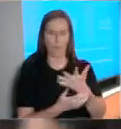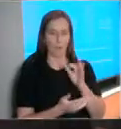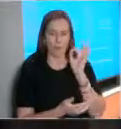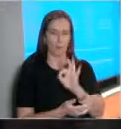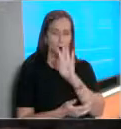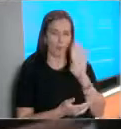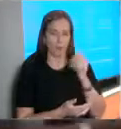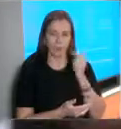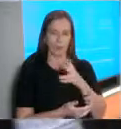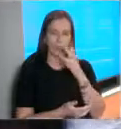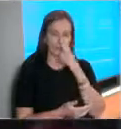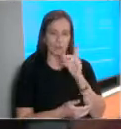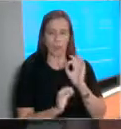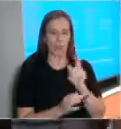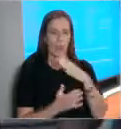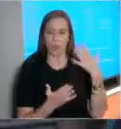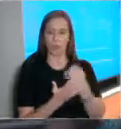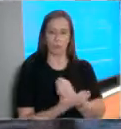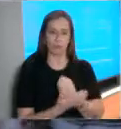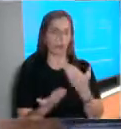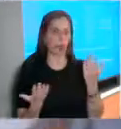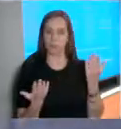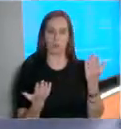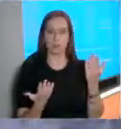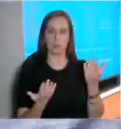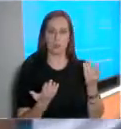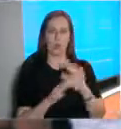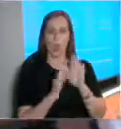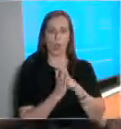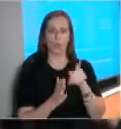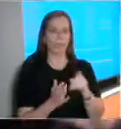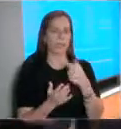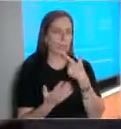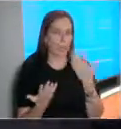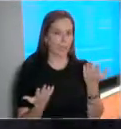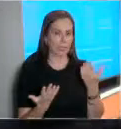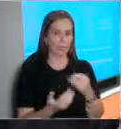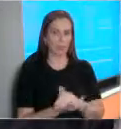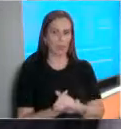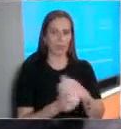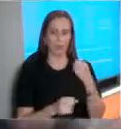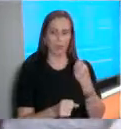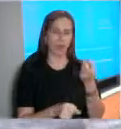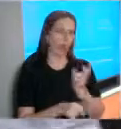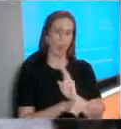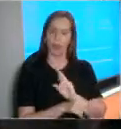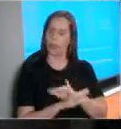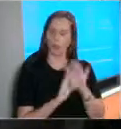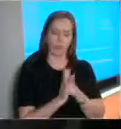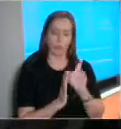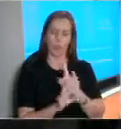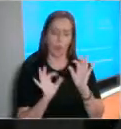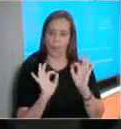ועוד פעם ועוד פעם, ובאמת לא הצליחו, אז כנראה שזה כל זה, זה איך אומרים, עבודה בעיניים אחד גדול, שזה